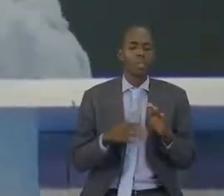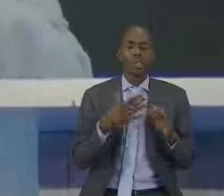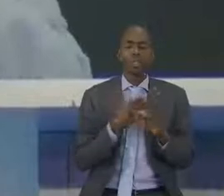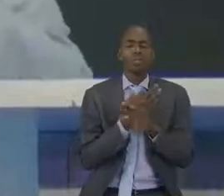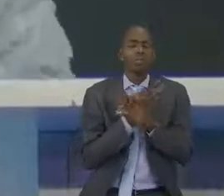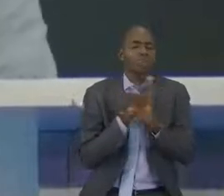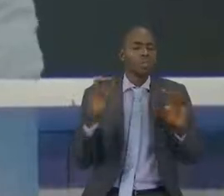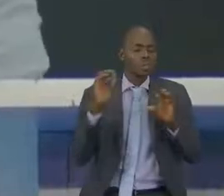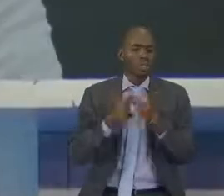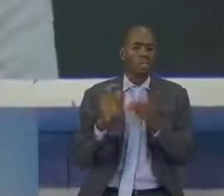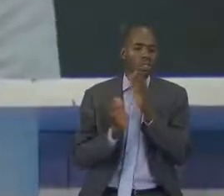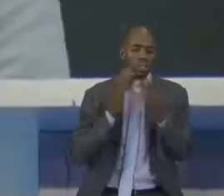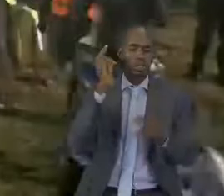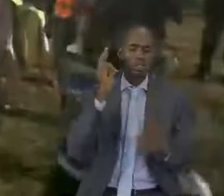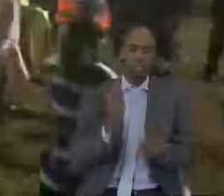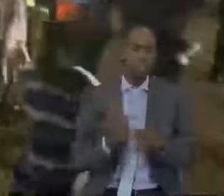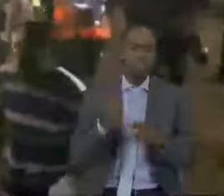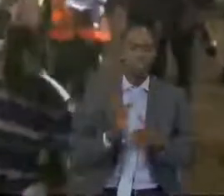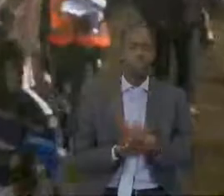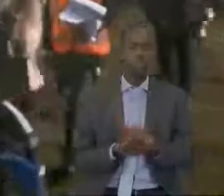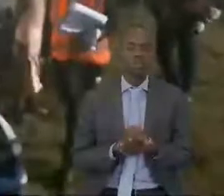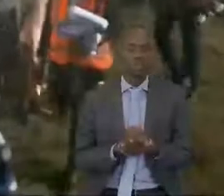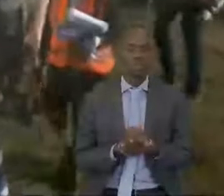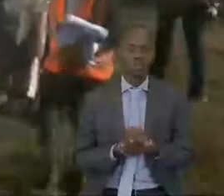la libération au nom de Jésus.